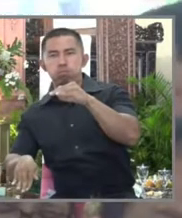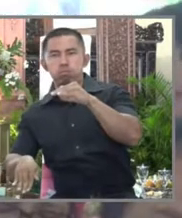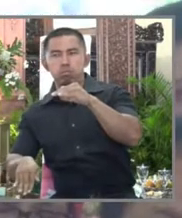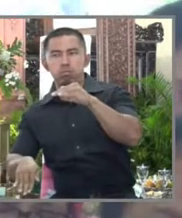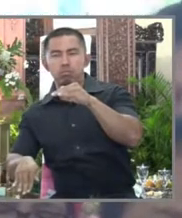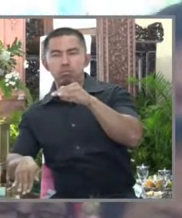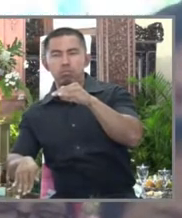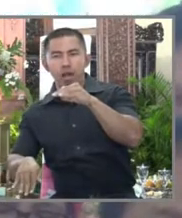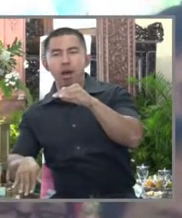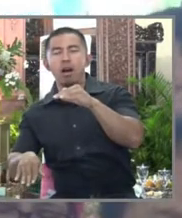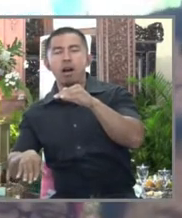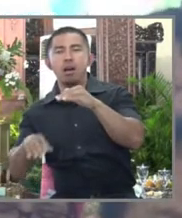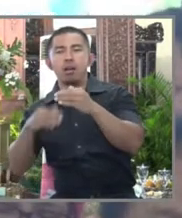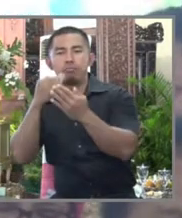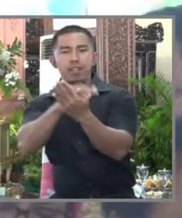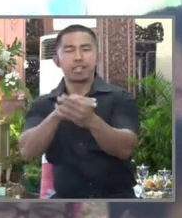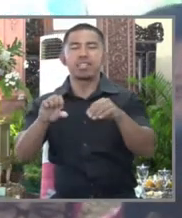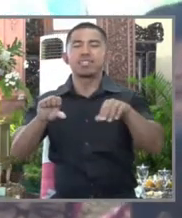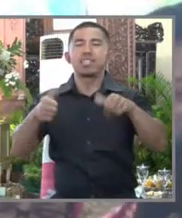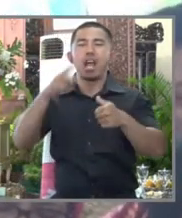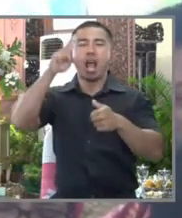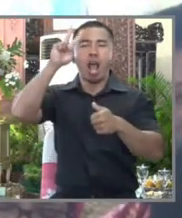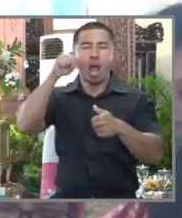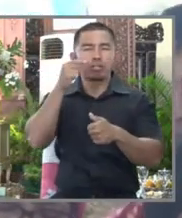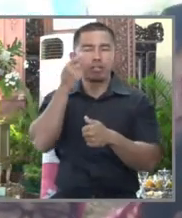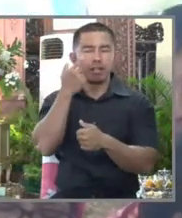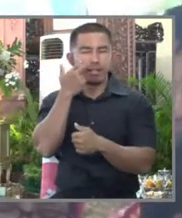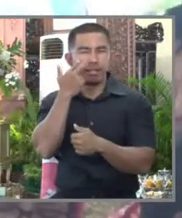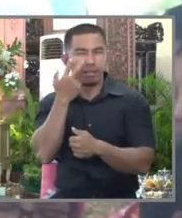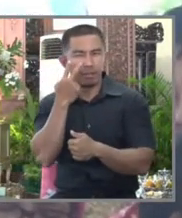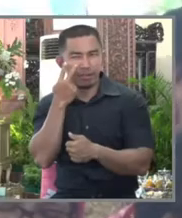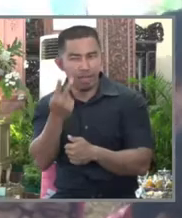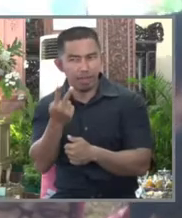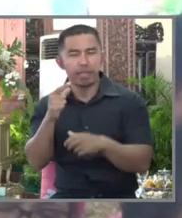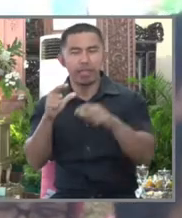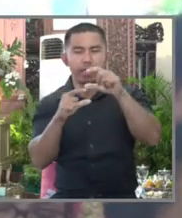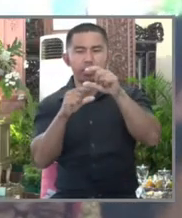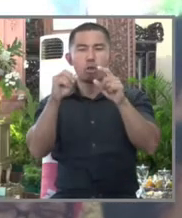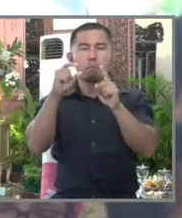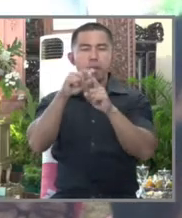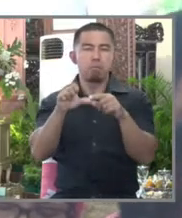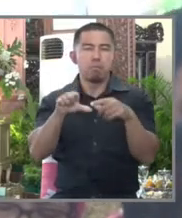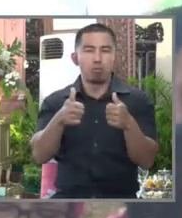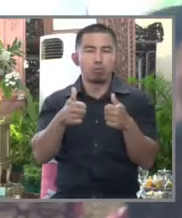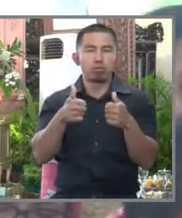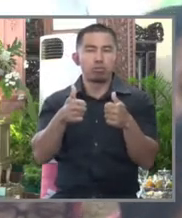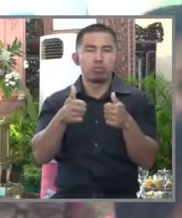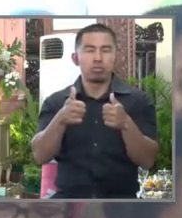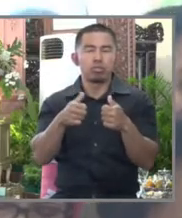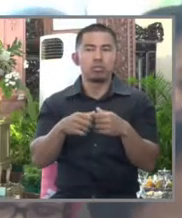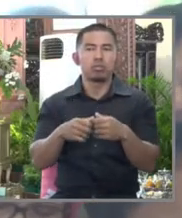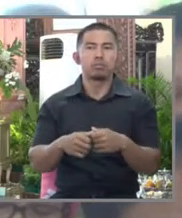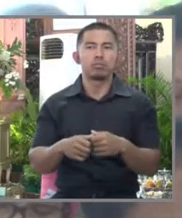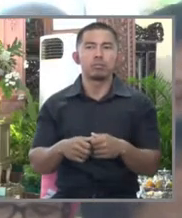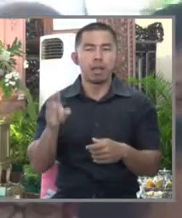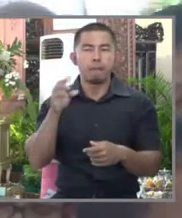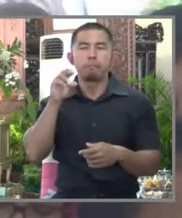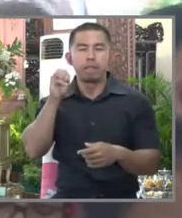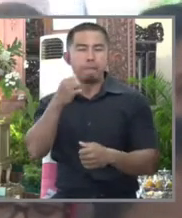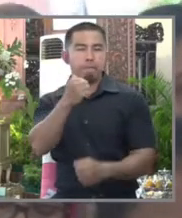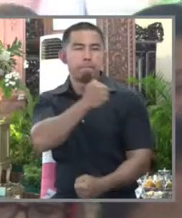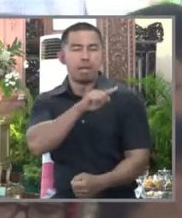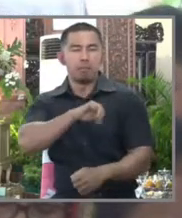Protokol-protokol kesehatan mesti kita lakukan betul dengan SOP yang baik, agar kita confidence bahwa bangsa ini